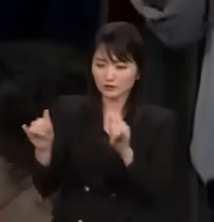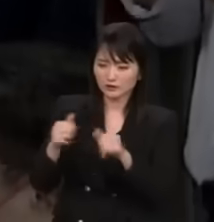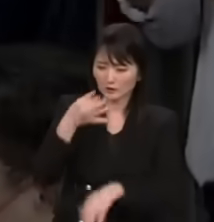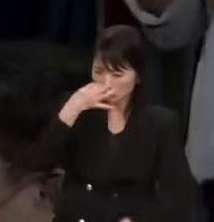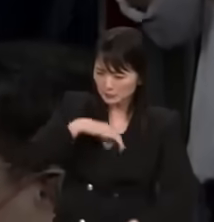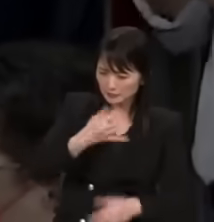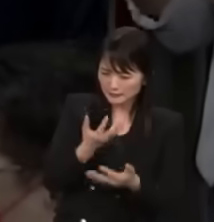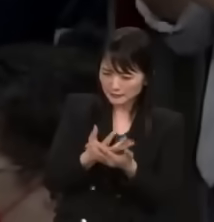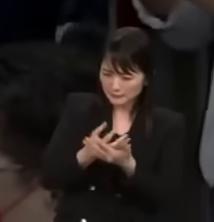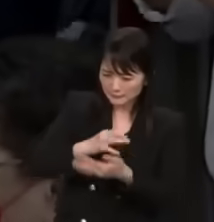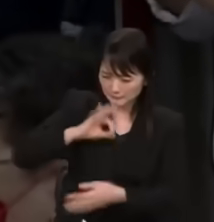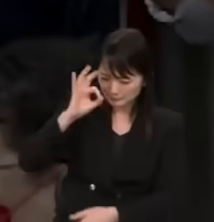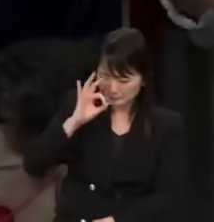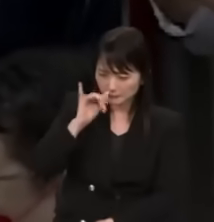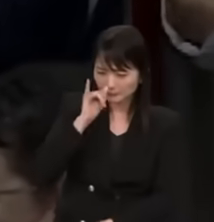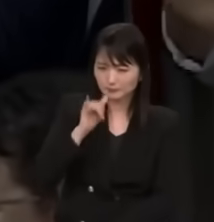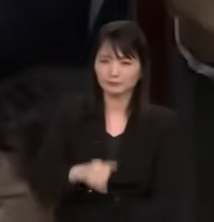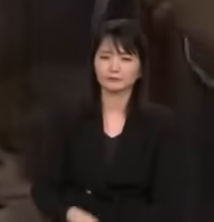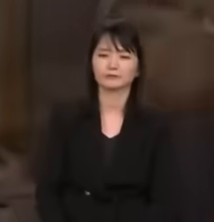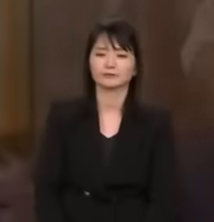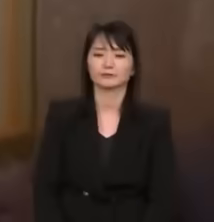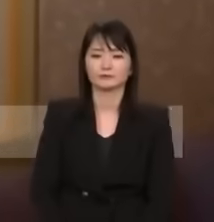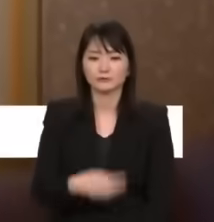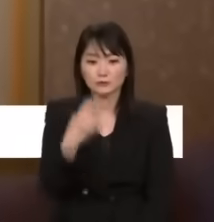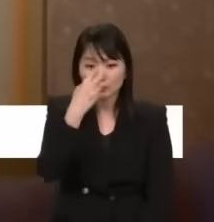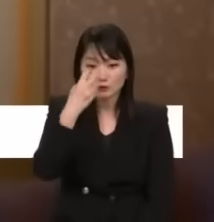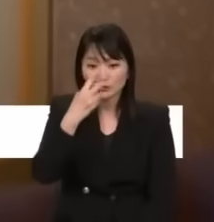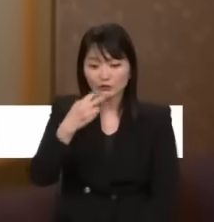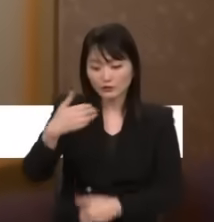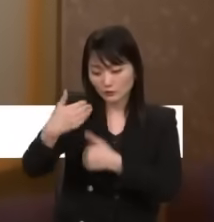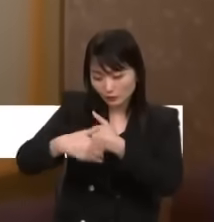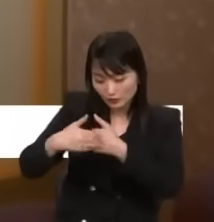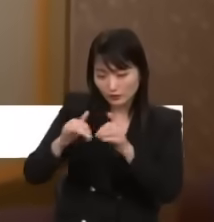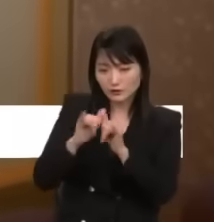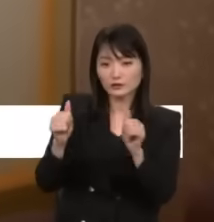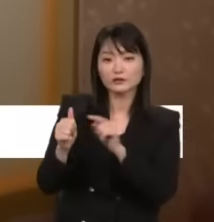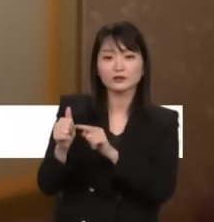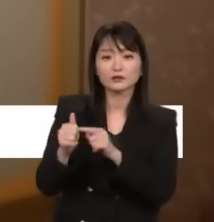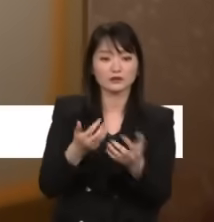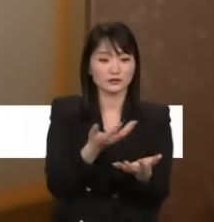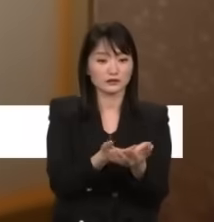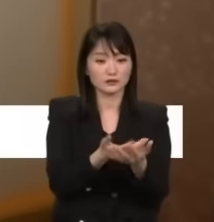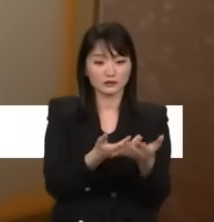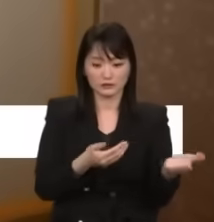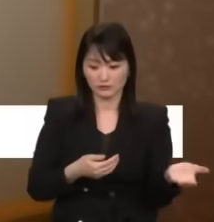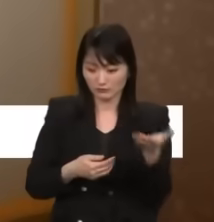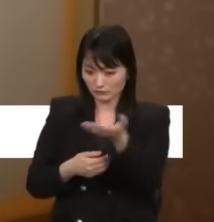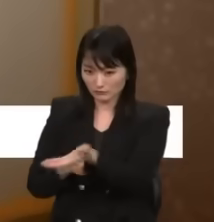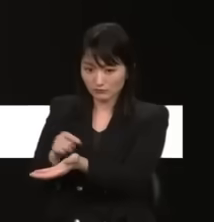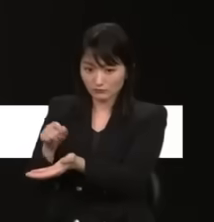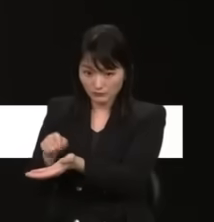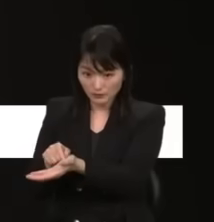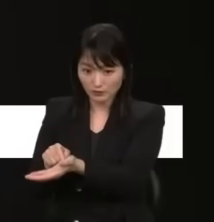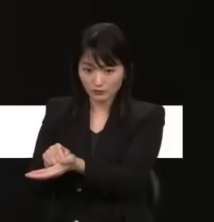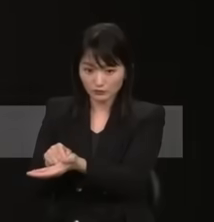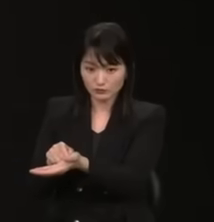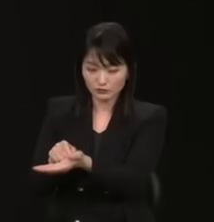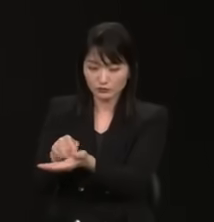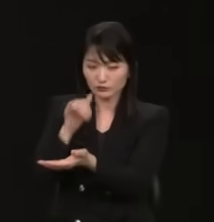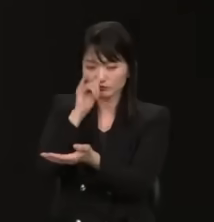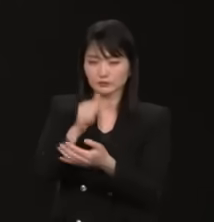유리한 표본을 찾아낼 수 있었다는 겁니다. 조사를 요청했던 분들이 데이터를 또 가져와서 엎은 것도 있고.